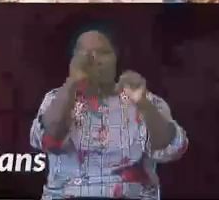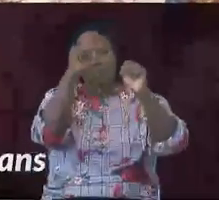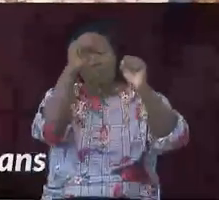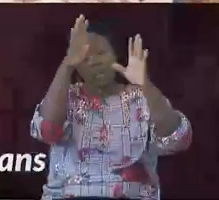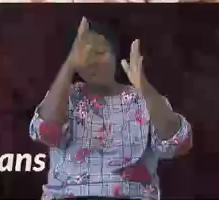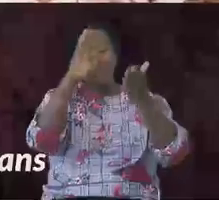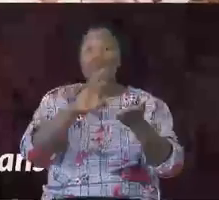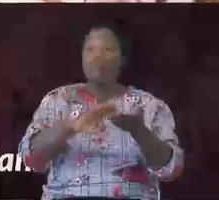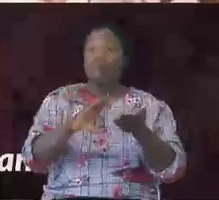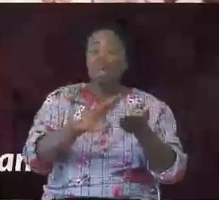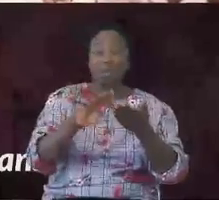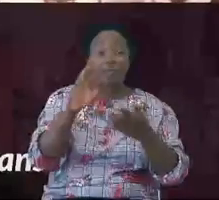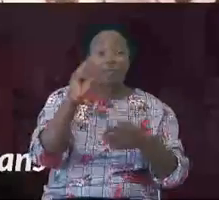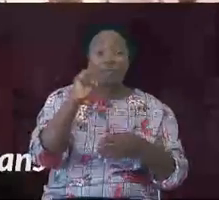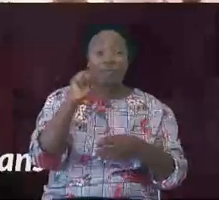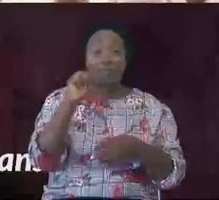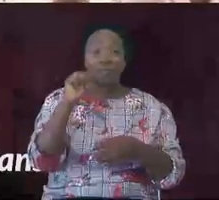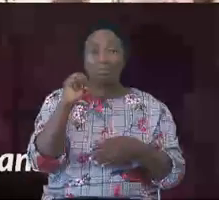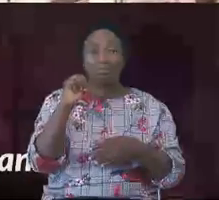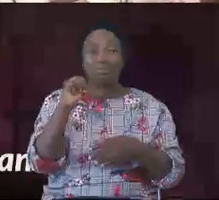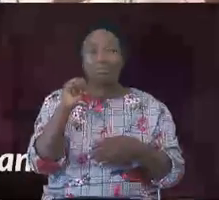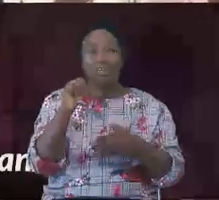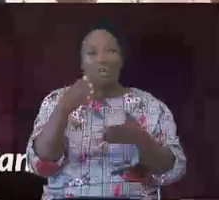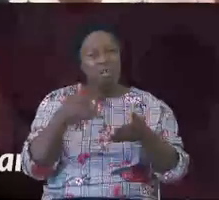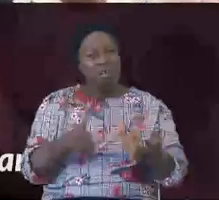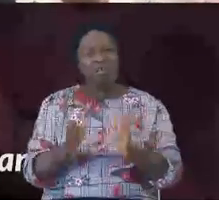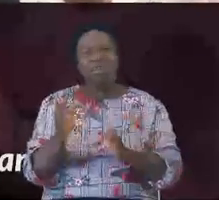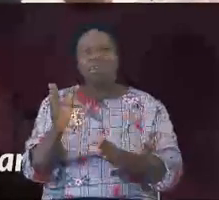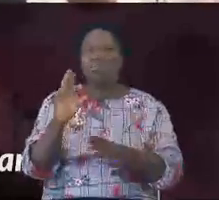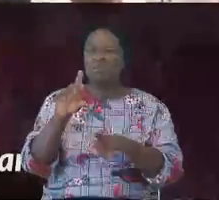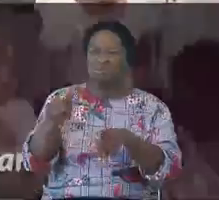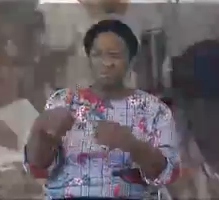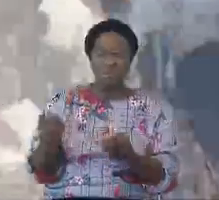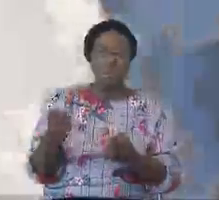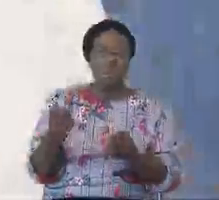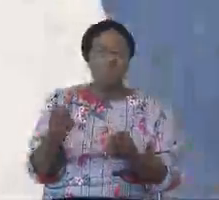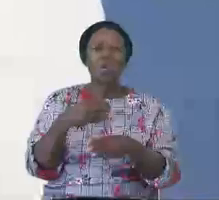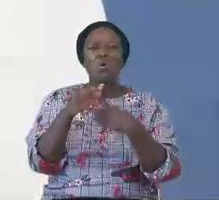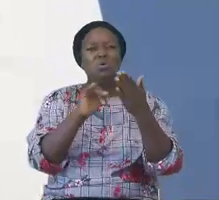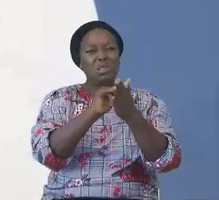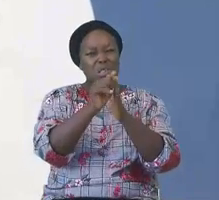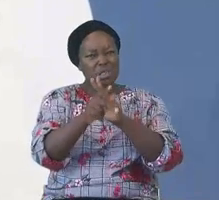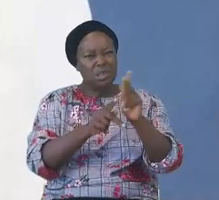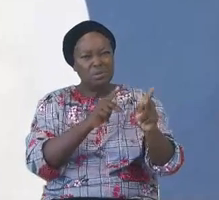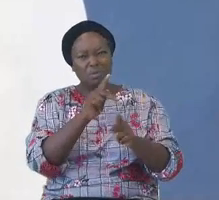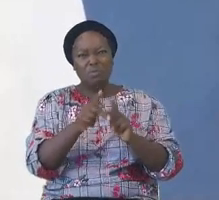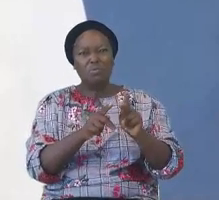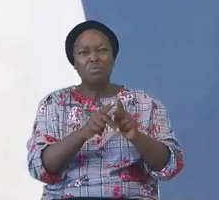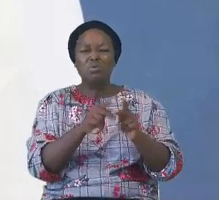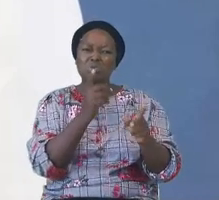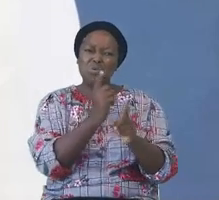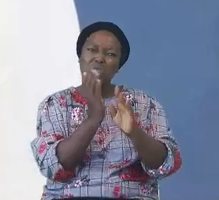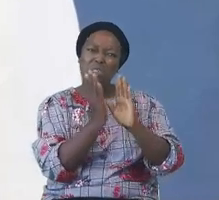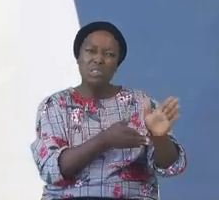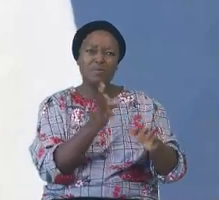verset 34. Jésus lui dit, Père, pardonne-leur. Leur qui?